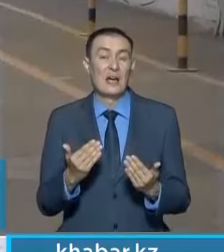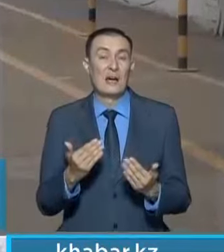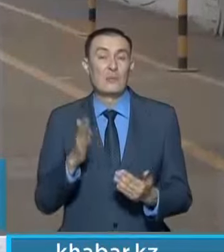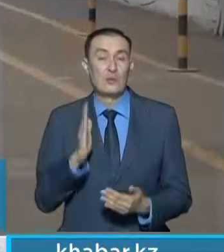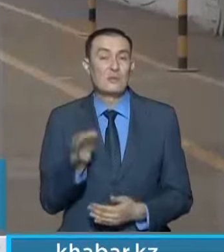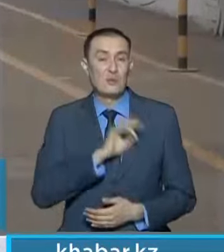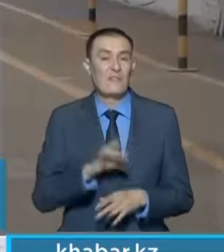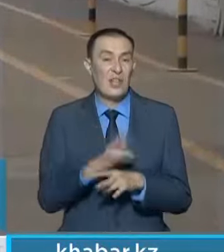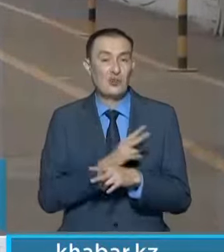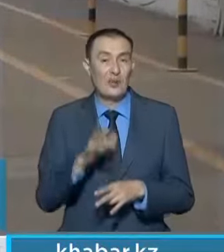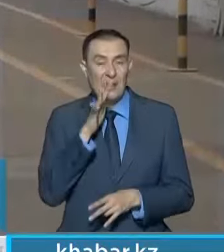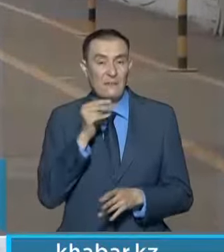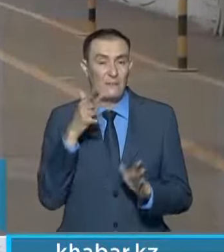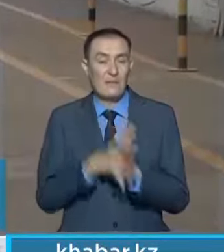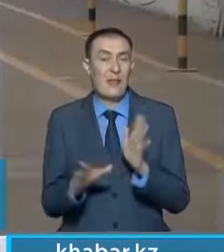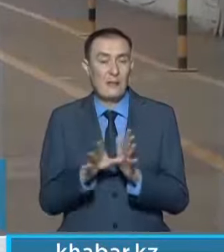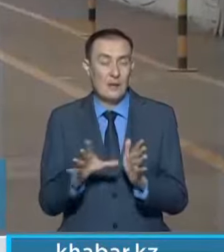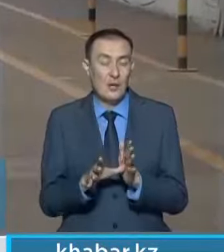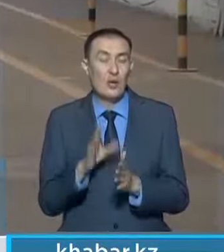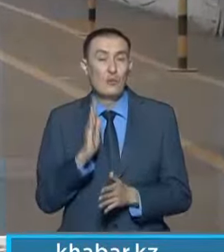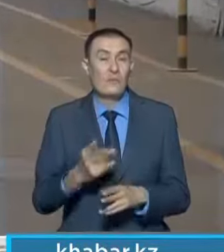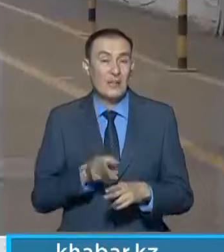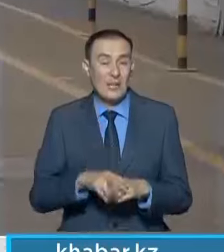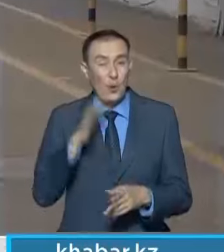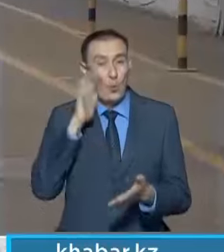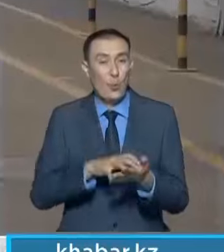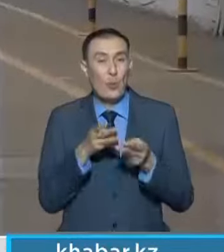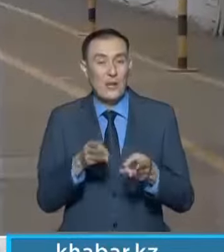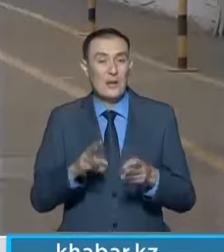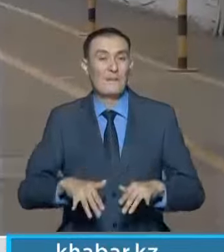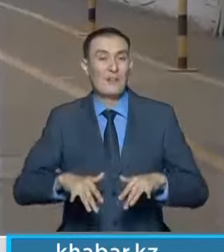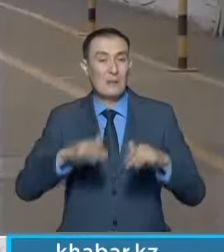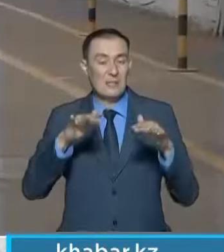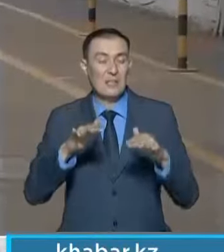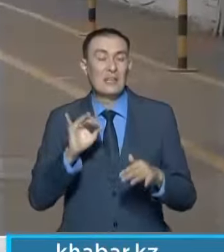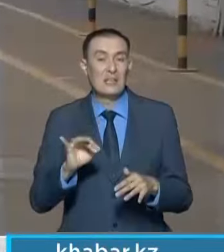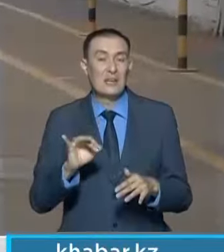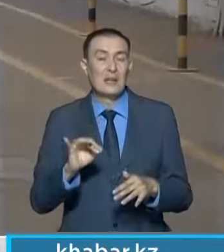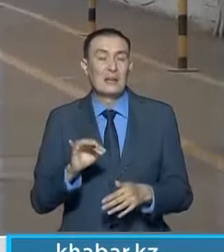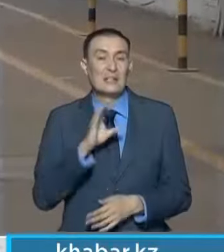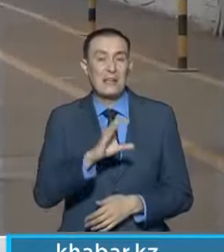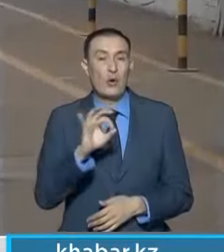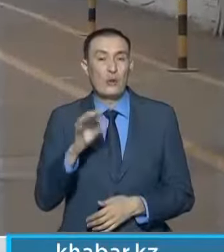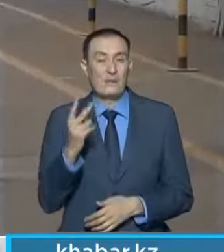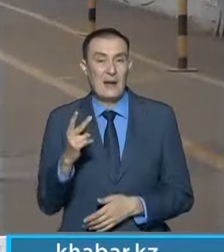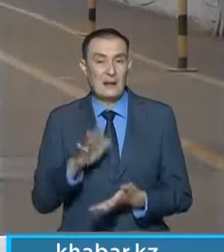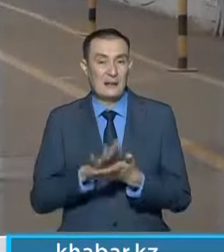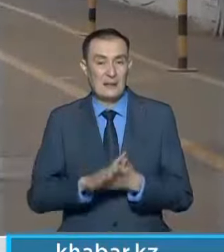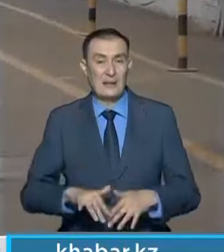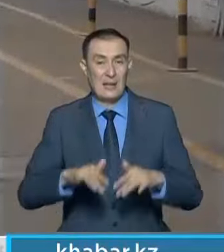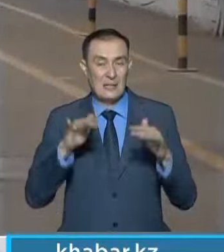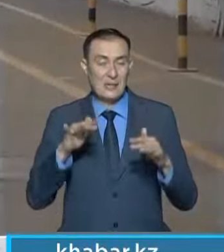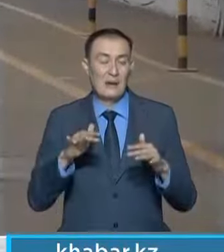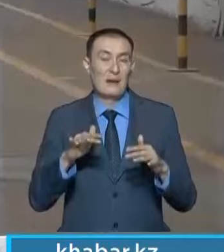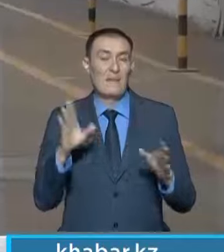на ночной тариф, на энергоснабжение, уже вот эти угольные выбросы сегодня и углерод, составляющая именно